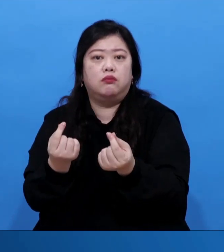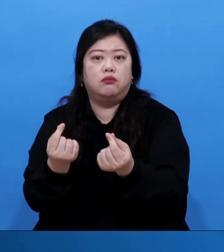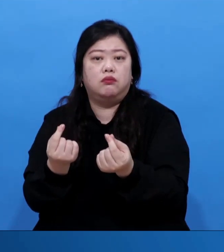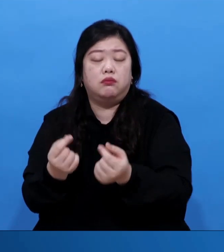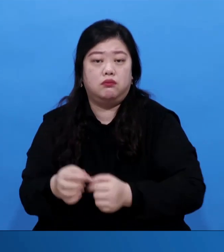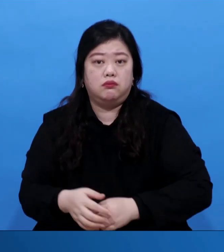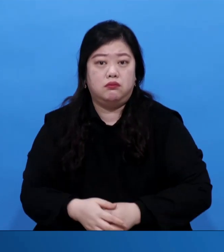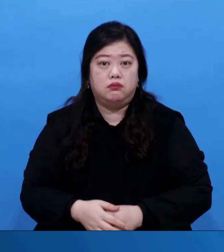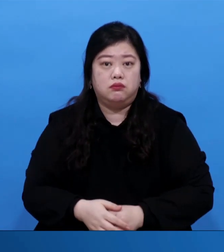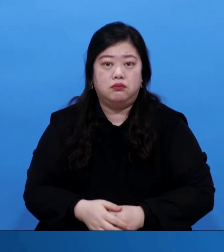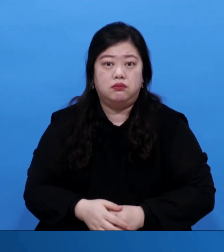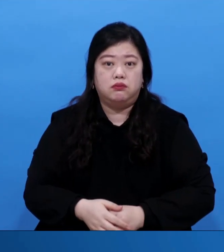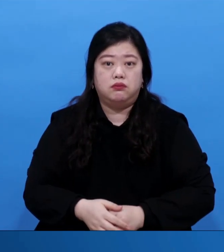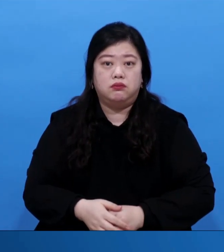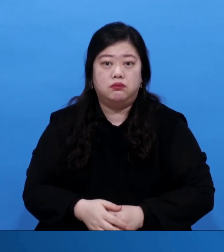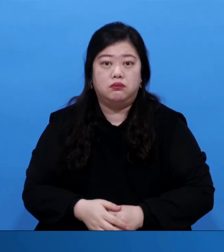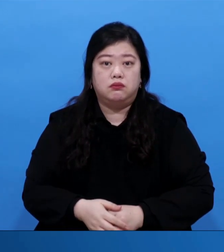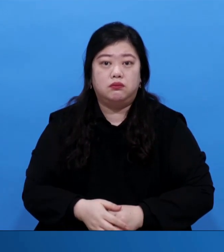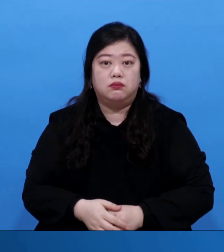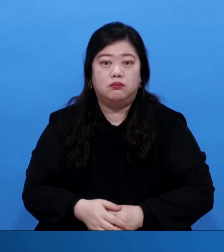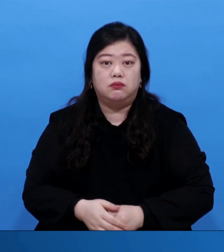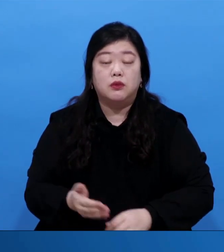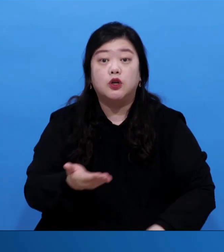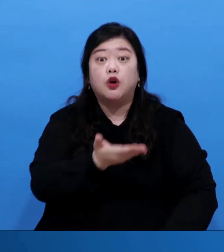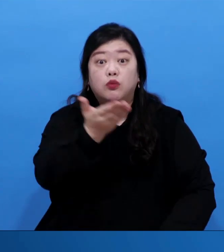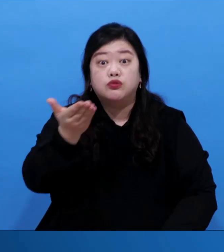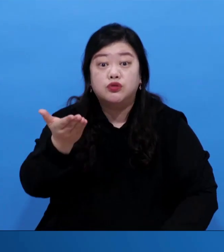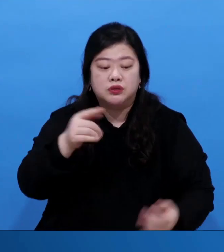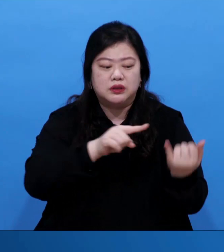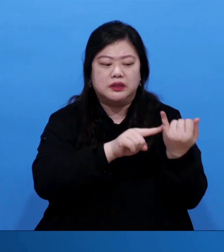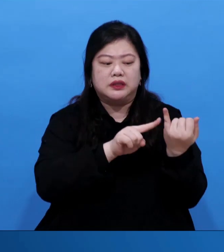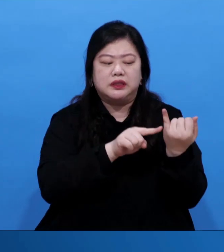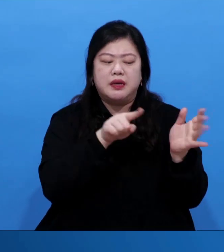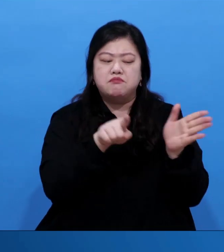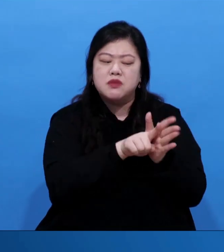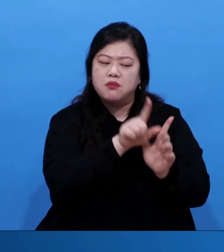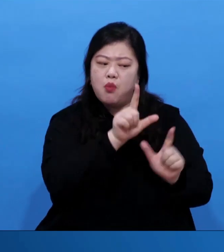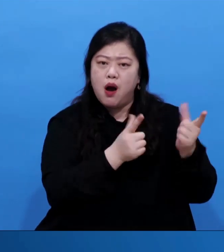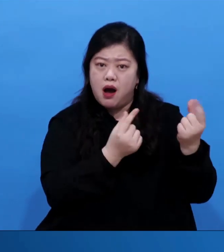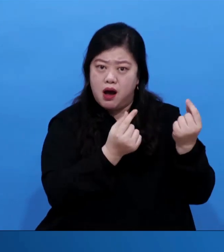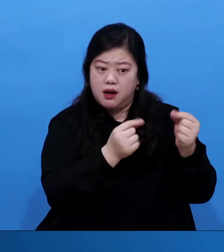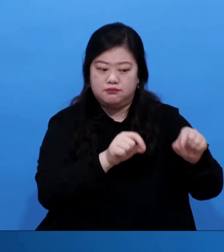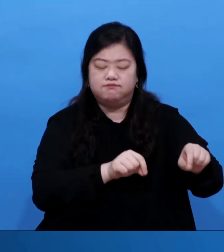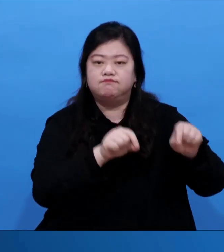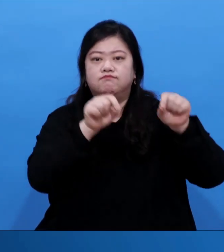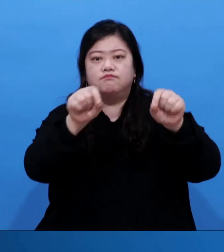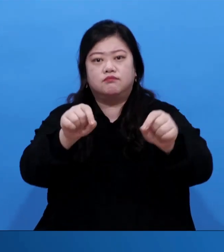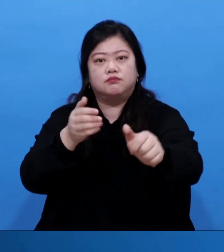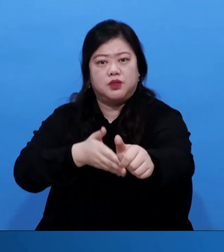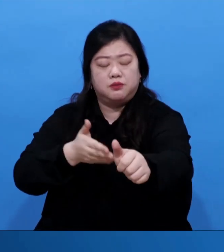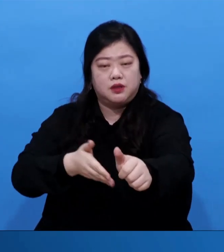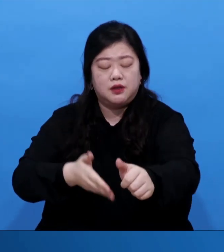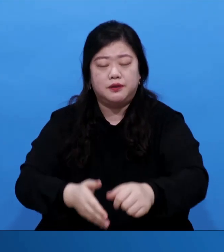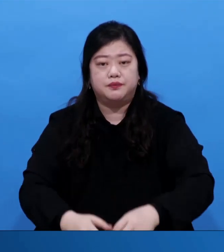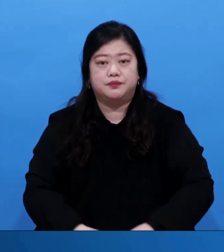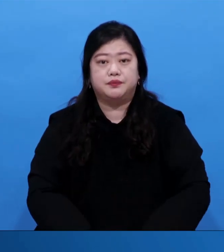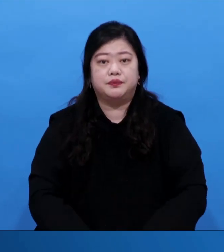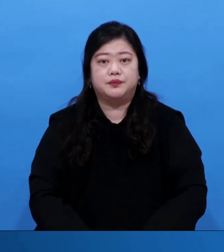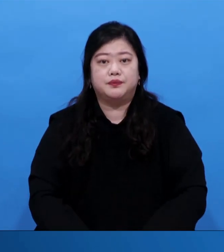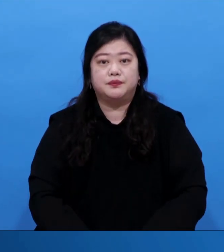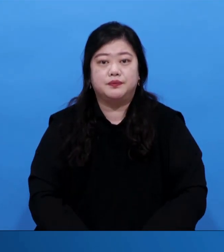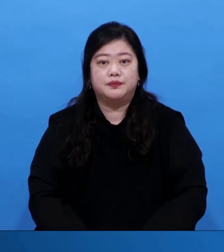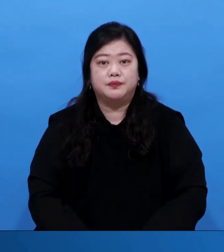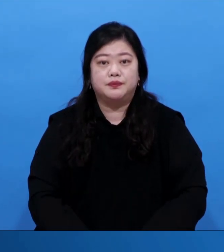여러분들은 그 언약을 딱 붙잡으셔. And so you need to hold to that covenant. 이것은